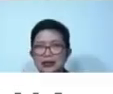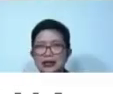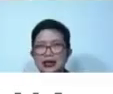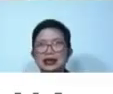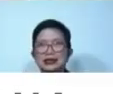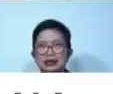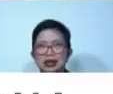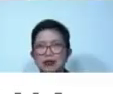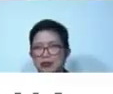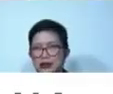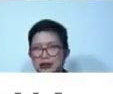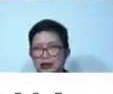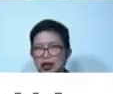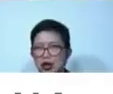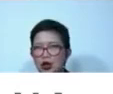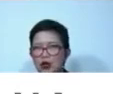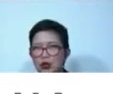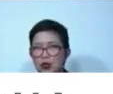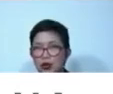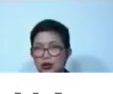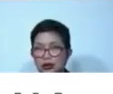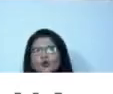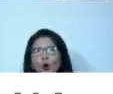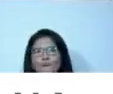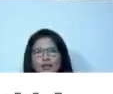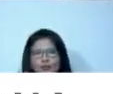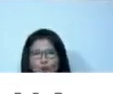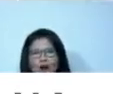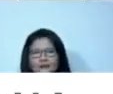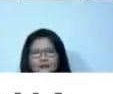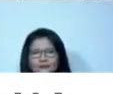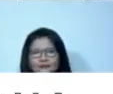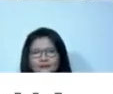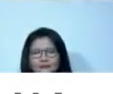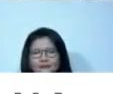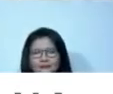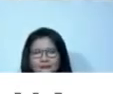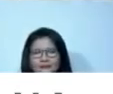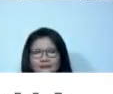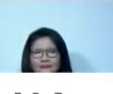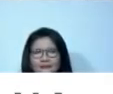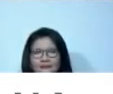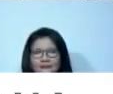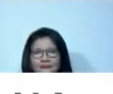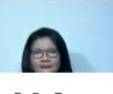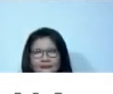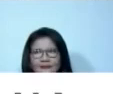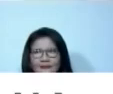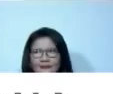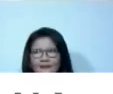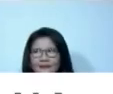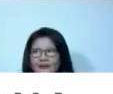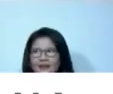alias orang dalam hingga istilah Mas Anies masih diperbincangkan publik. Fenomena ORDAL